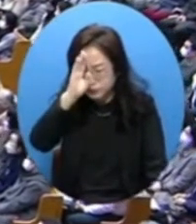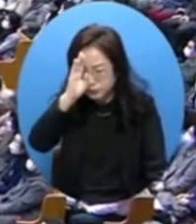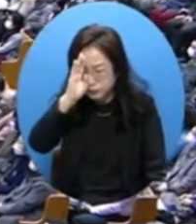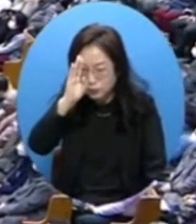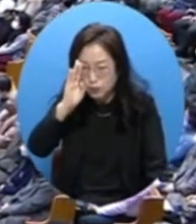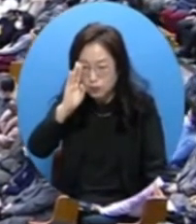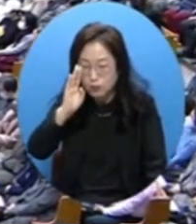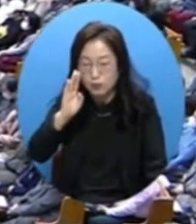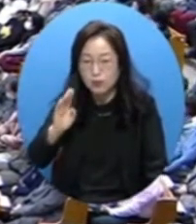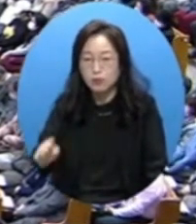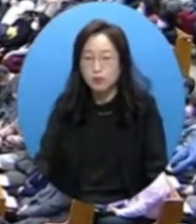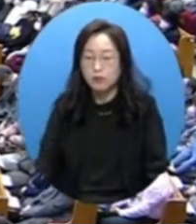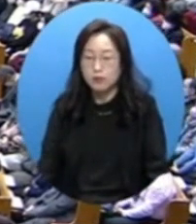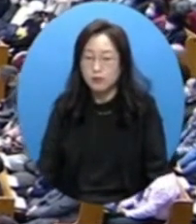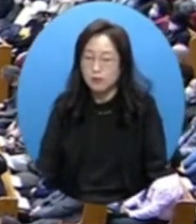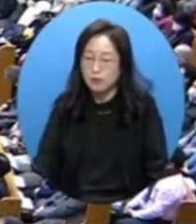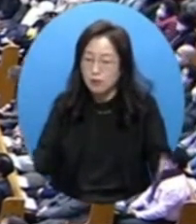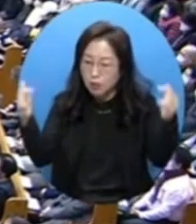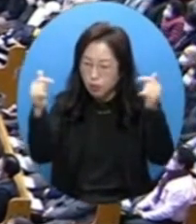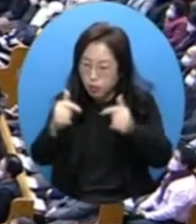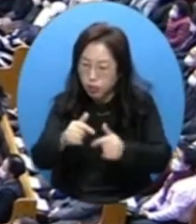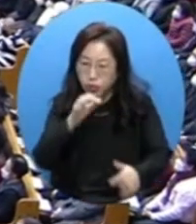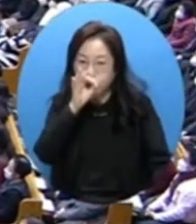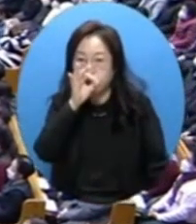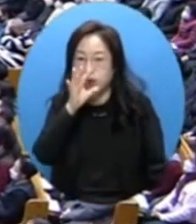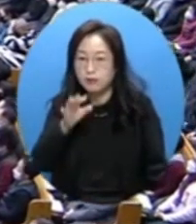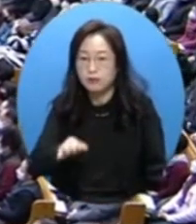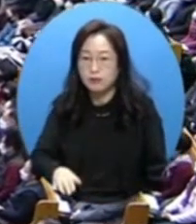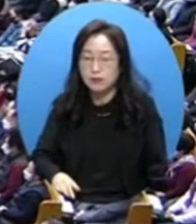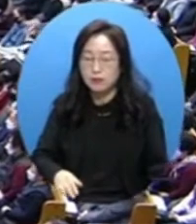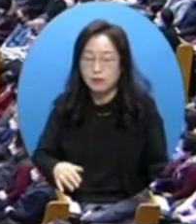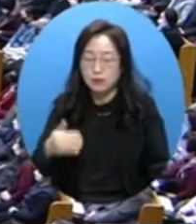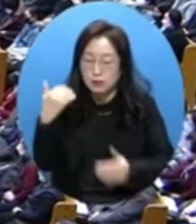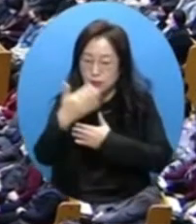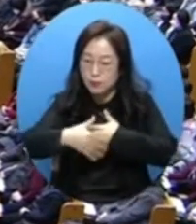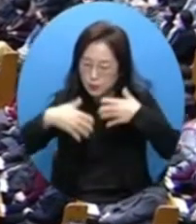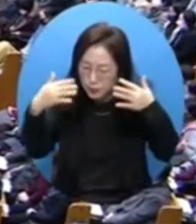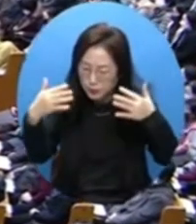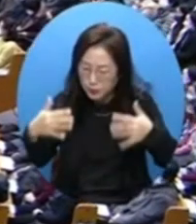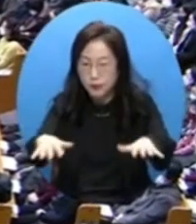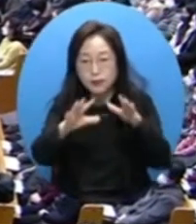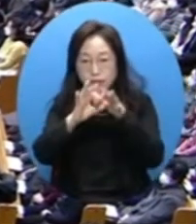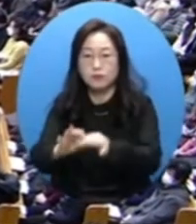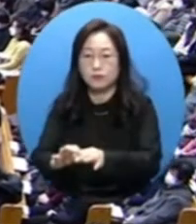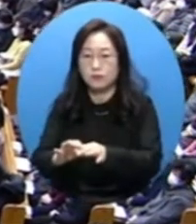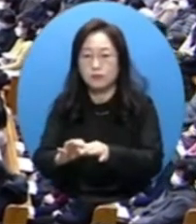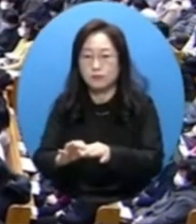것입니다. 좀처럼 나아질 기색은 보이지 않고 점점 쇠약해져만 갑니다.